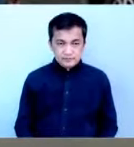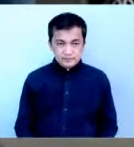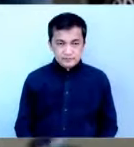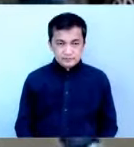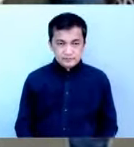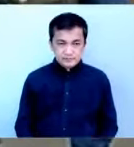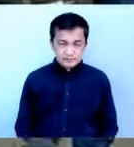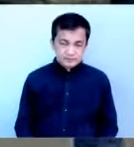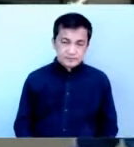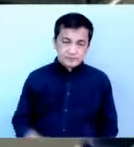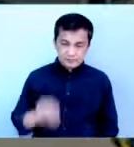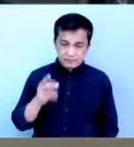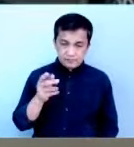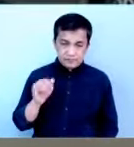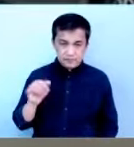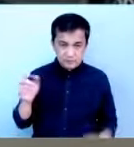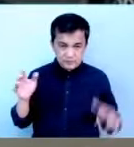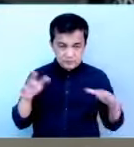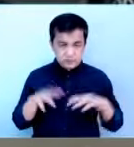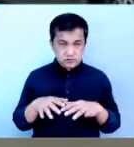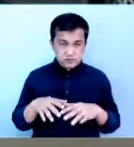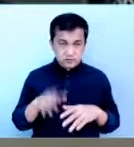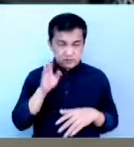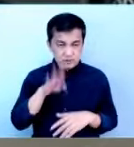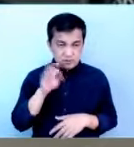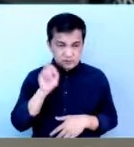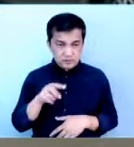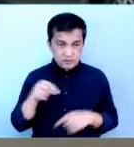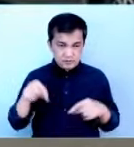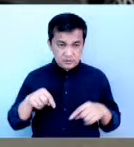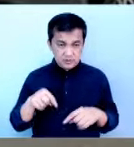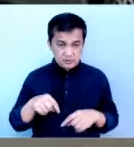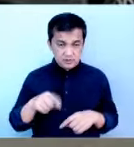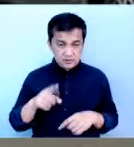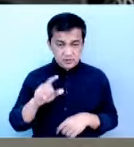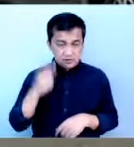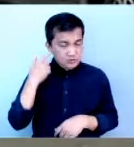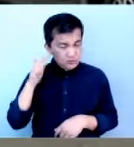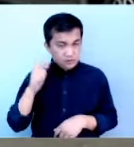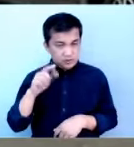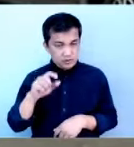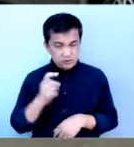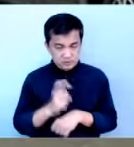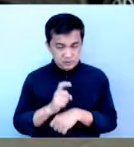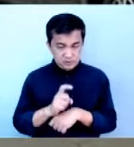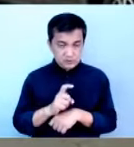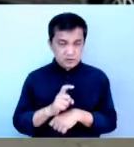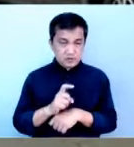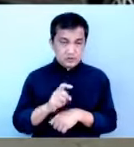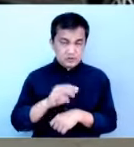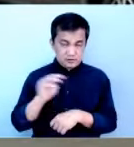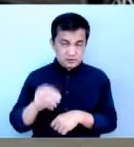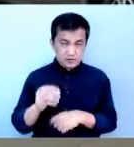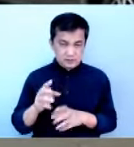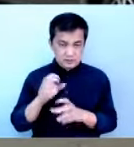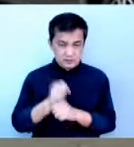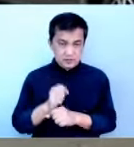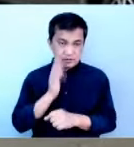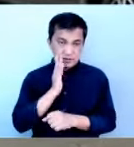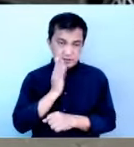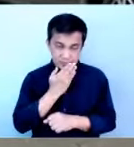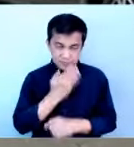Maui, nagtipon-tipon ang mga kapatid nating Muslim dito sa Golden Mosque sa Maynila para sa Eid al-Fitr o pagtatapos ng